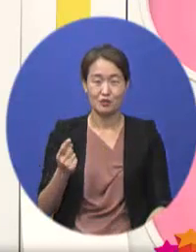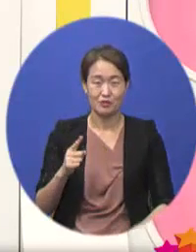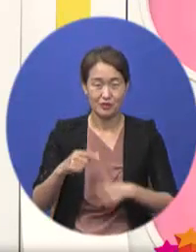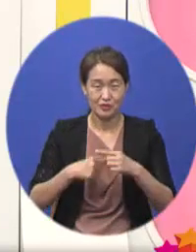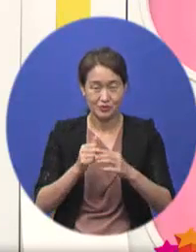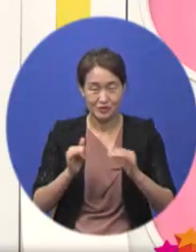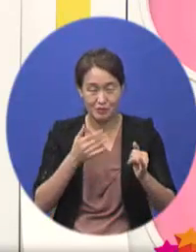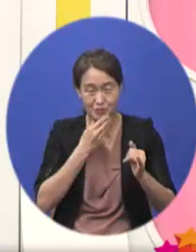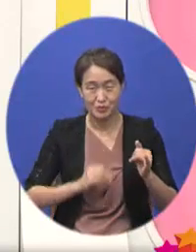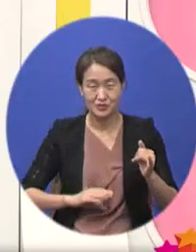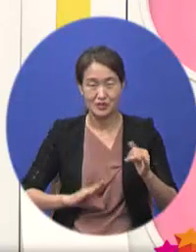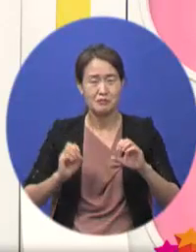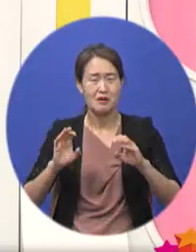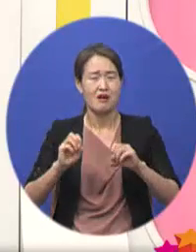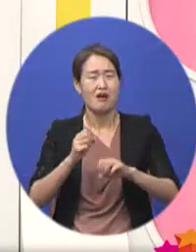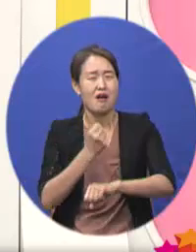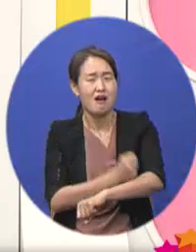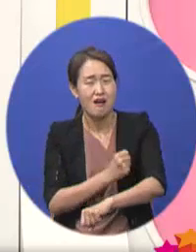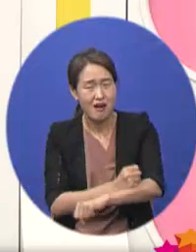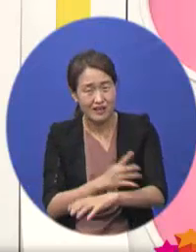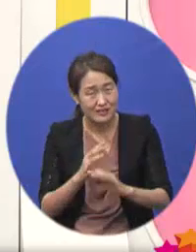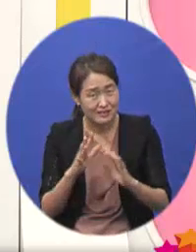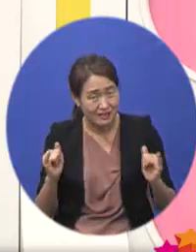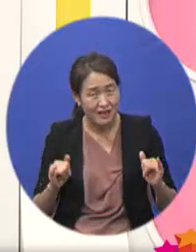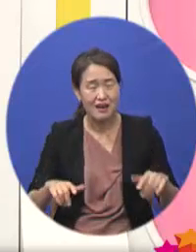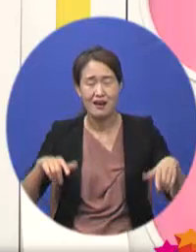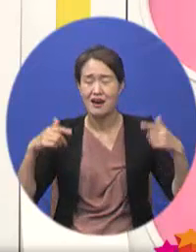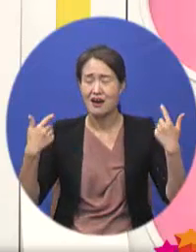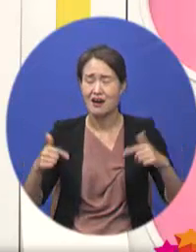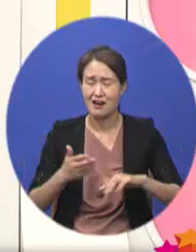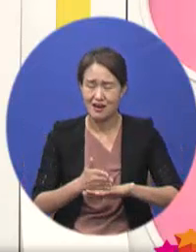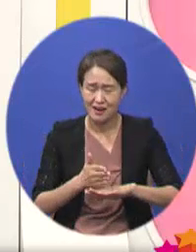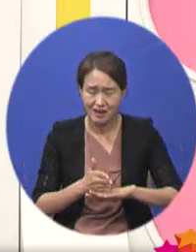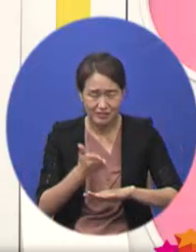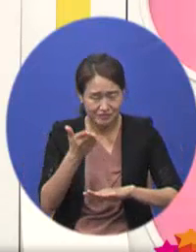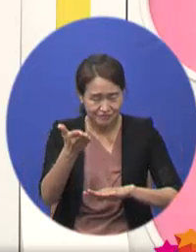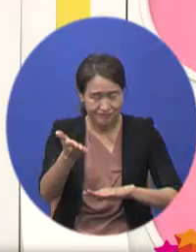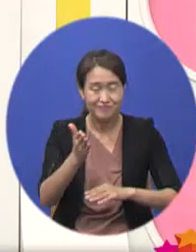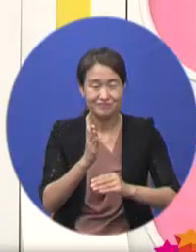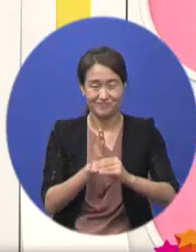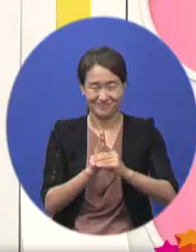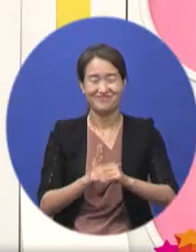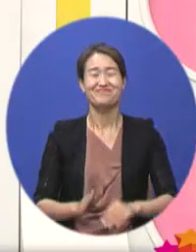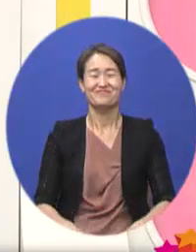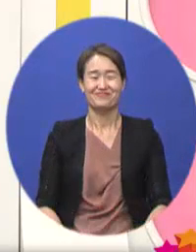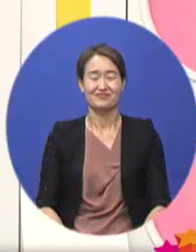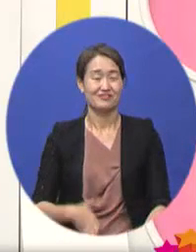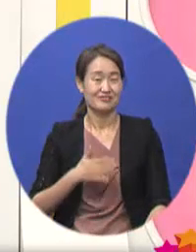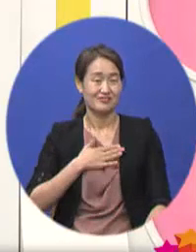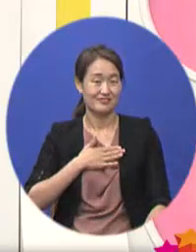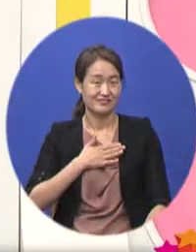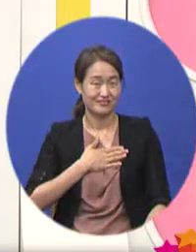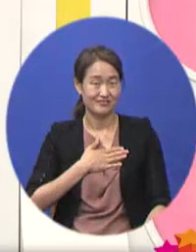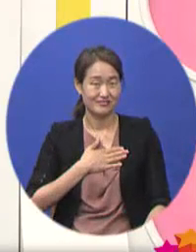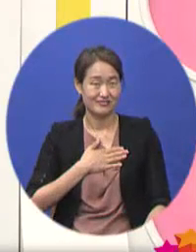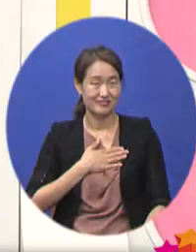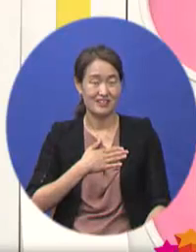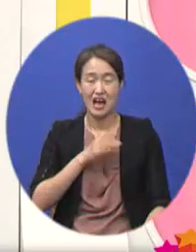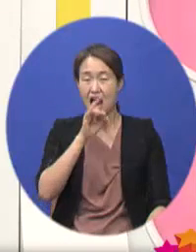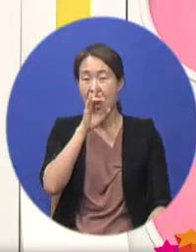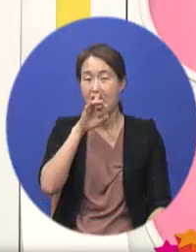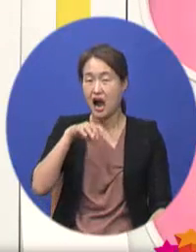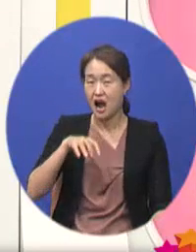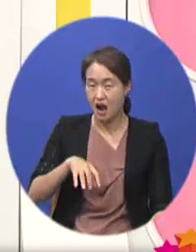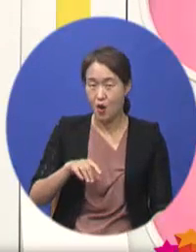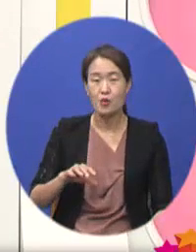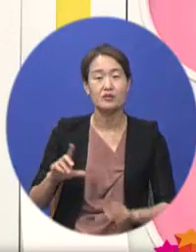선생님, 복지방송을 예. 애쓰시는 분들 예. 항상 감사드리고 있습니다. 예. 저는요, 고맙습니다.